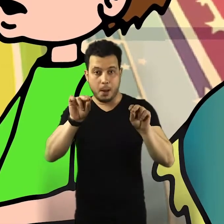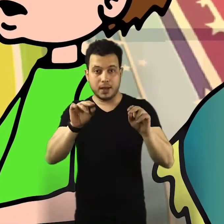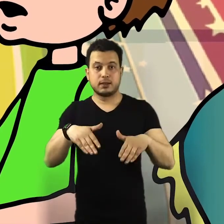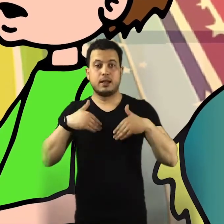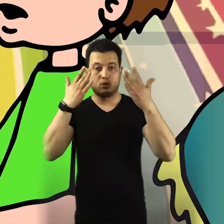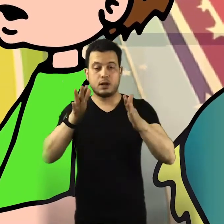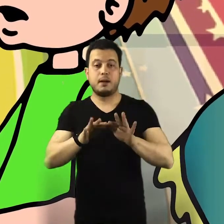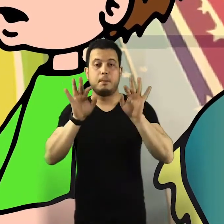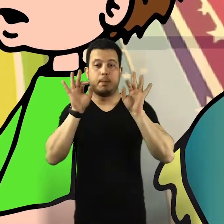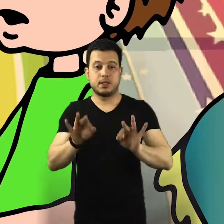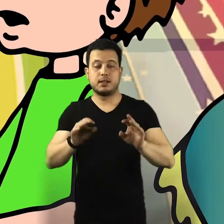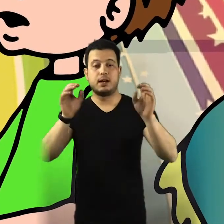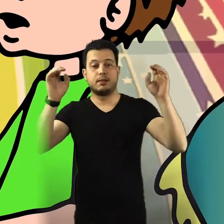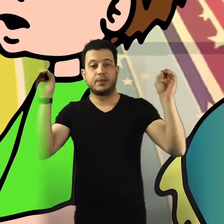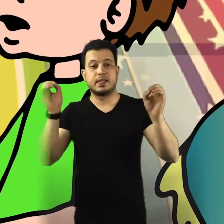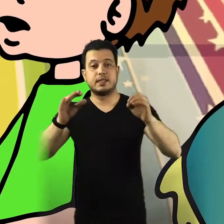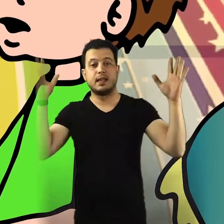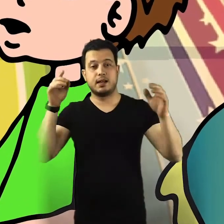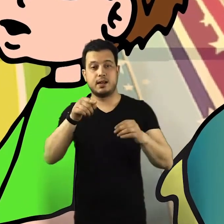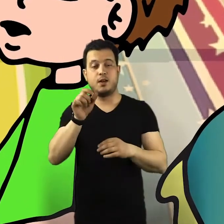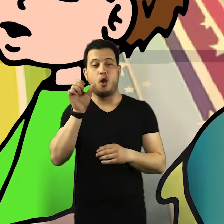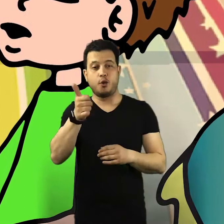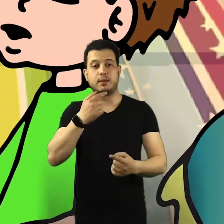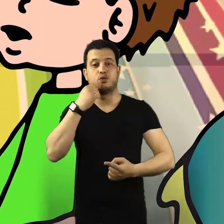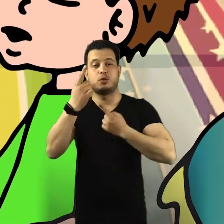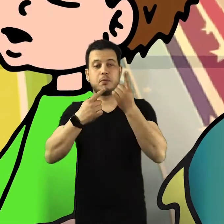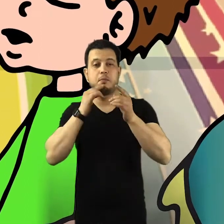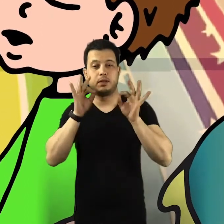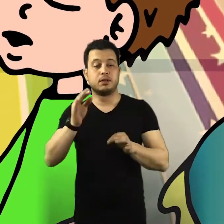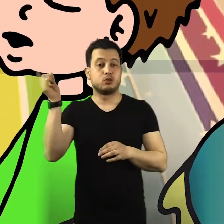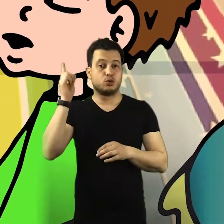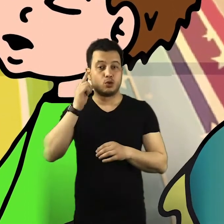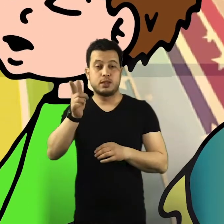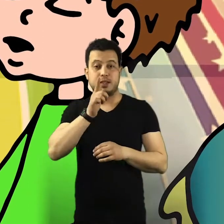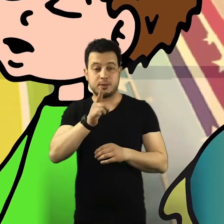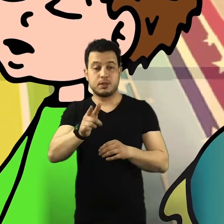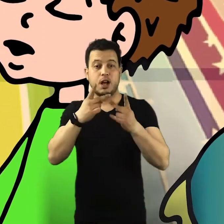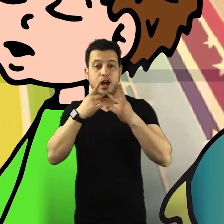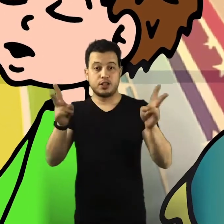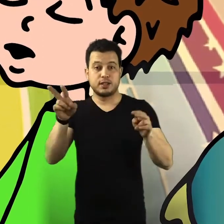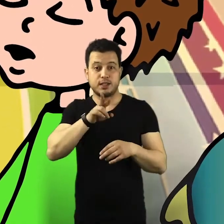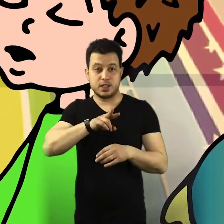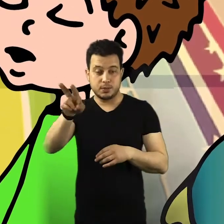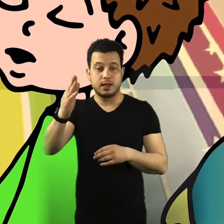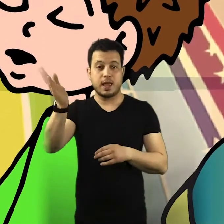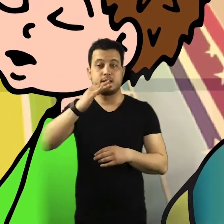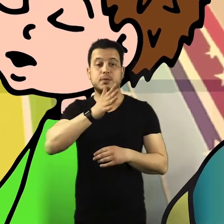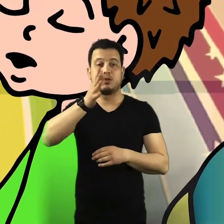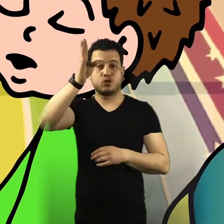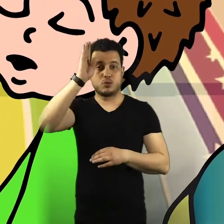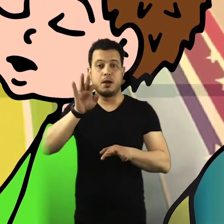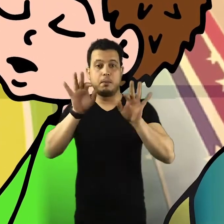Başladılar sihirli sözleri söylemeye Duyulsun sesimiz Açılsın sihirli geçitimiz Gelsin